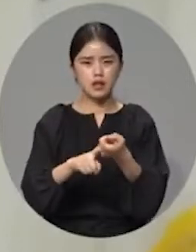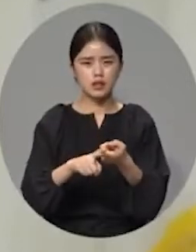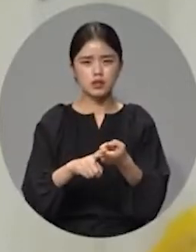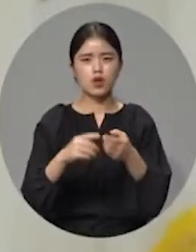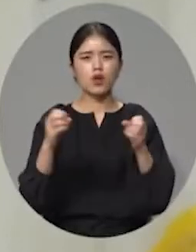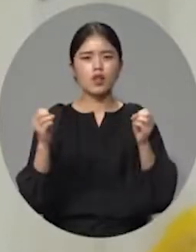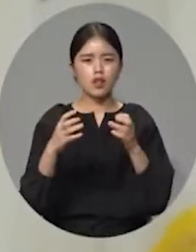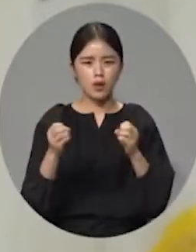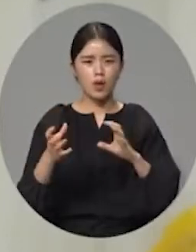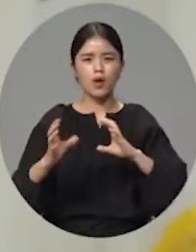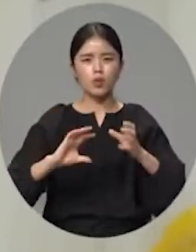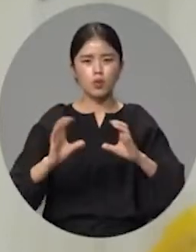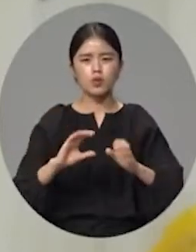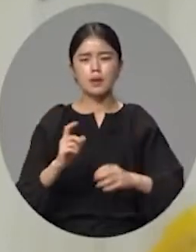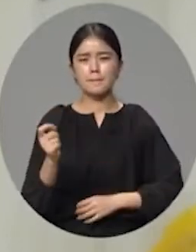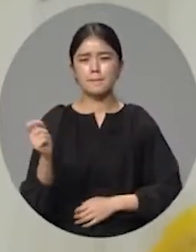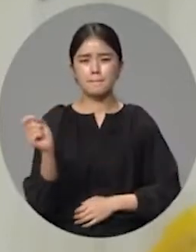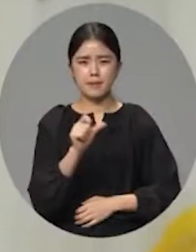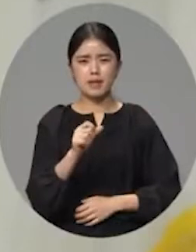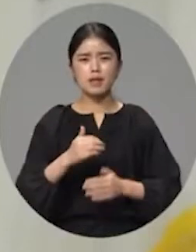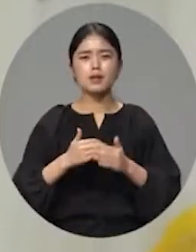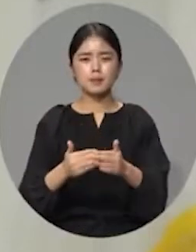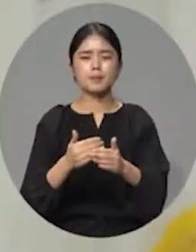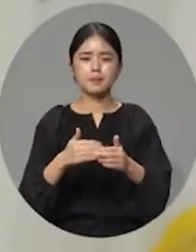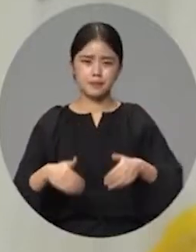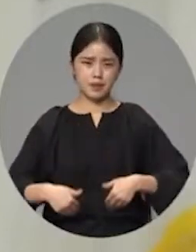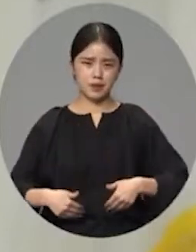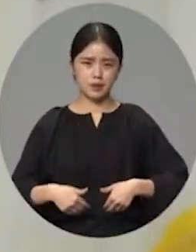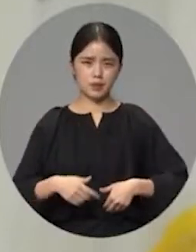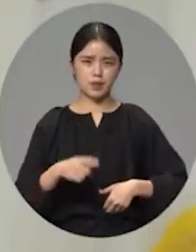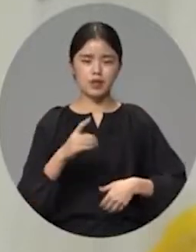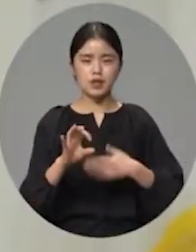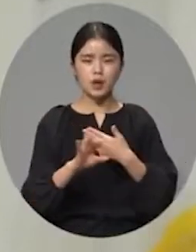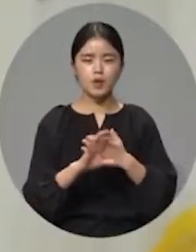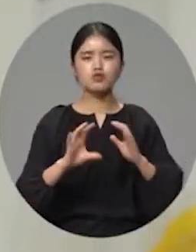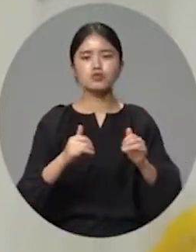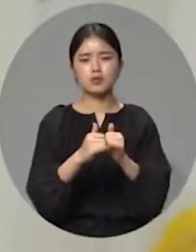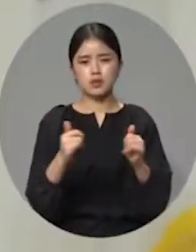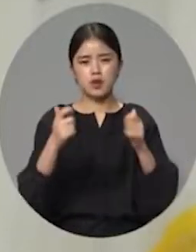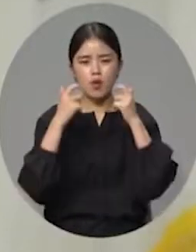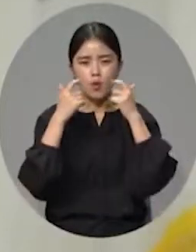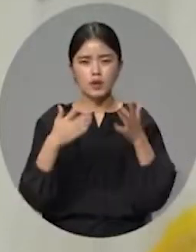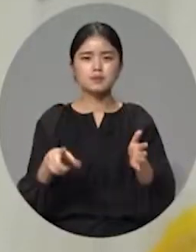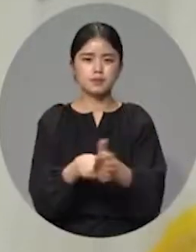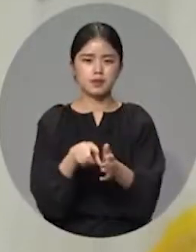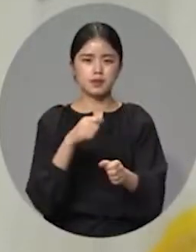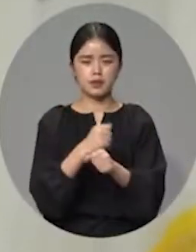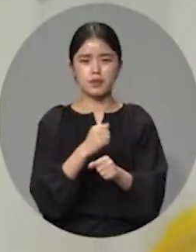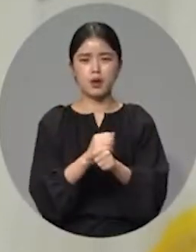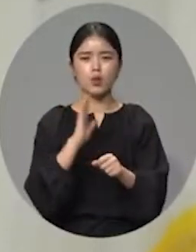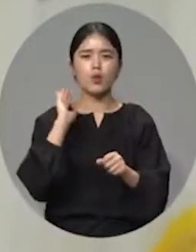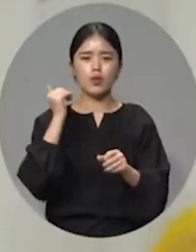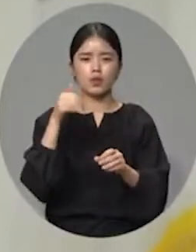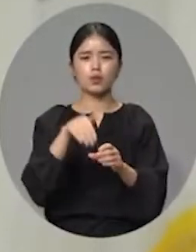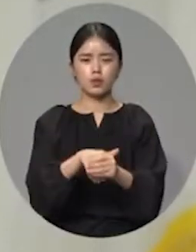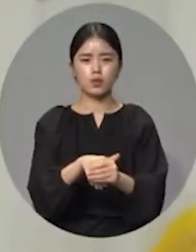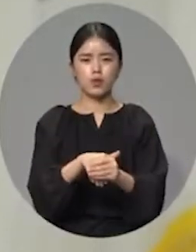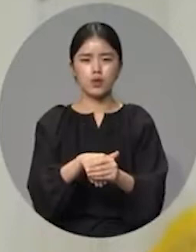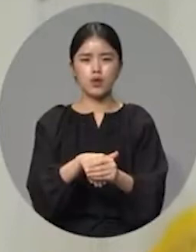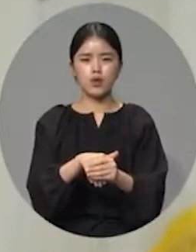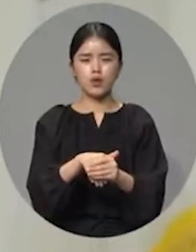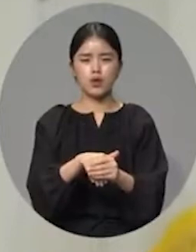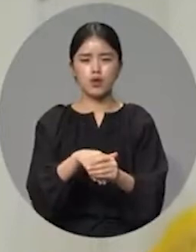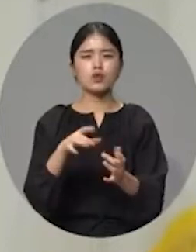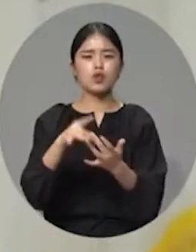토론이 빨리 이루어져야 됩니다. 그래야 국민들이 확신을 갖고 대통령을 선택할 수 있으리라고